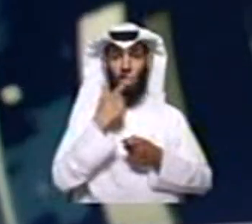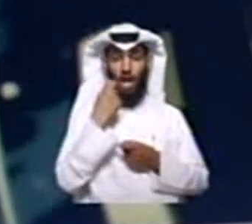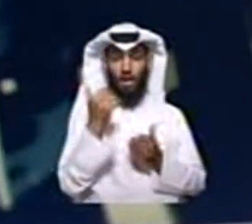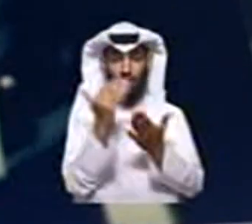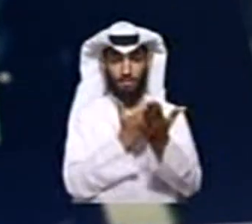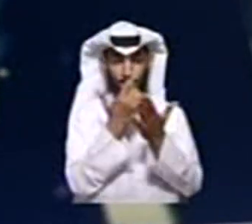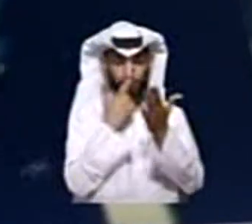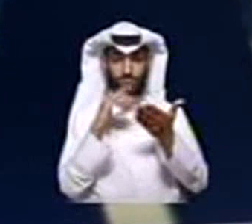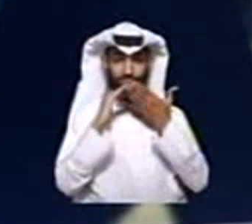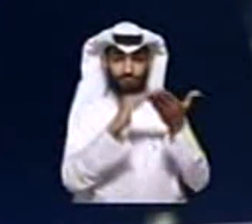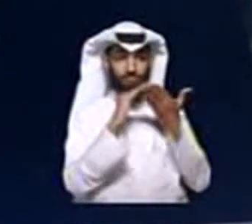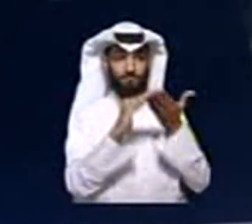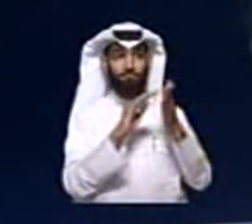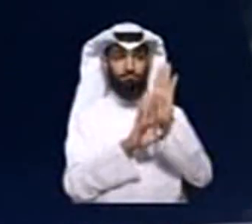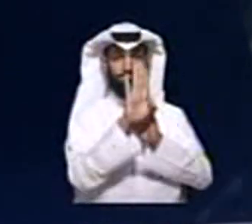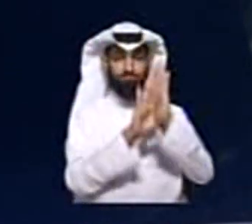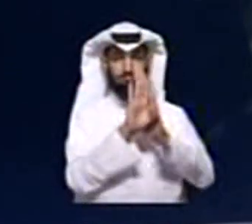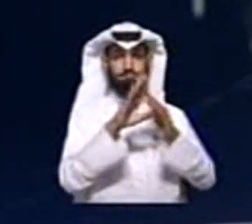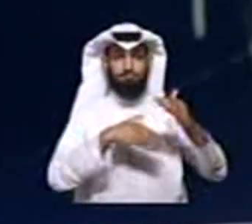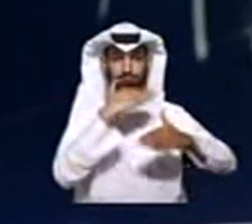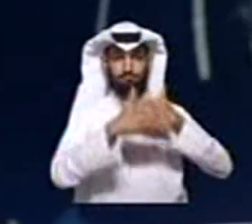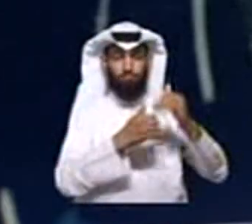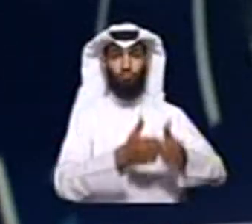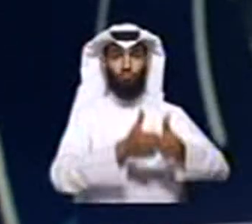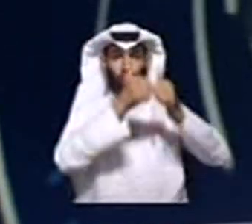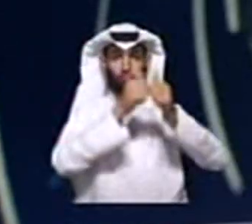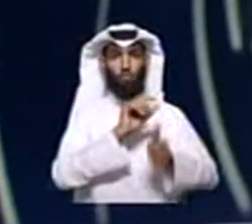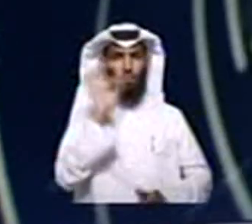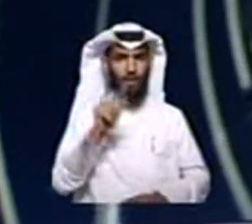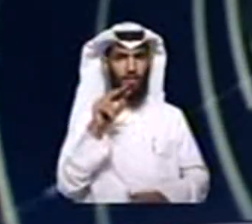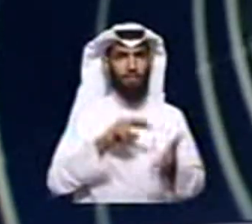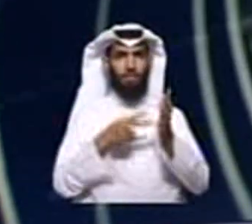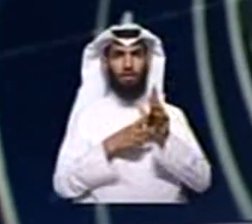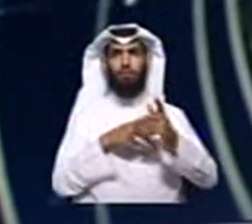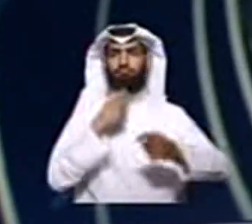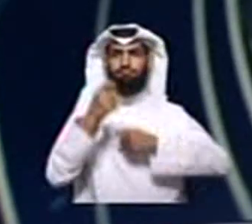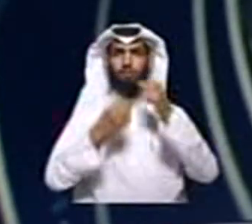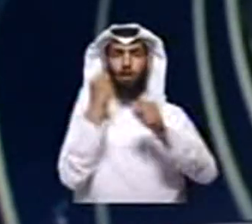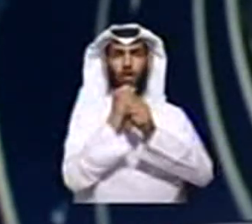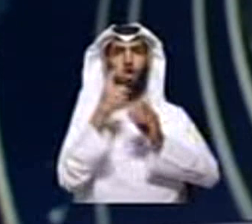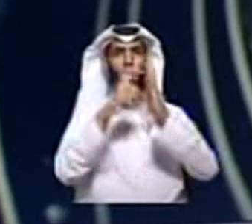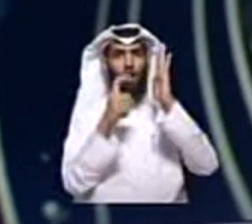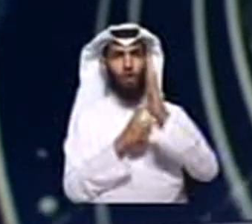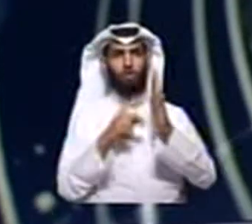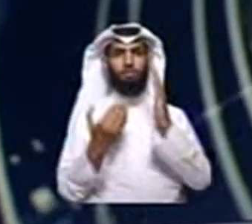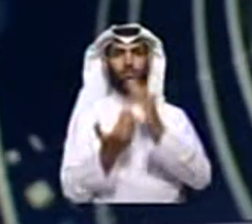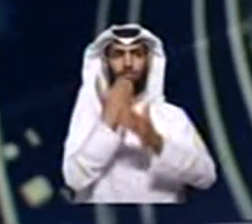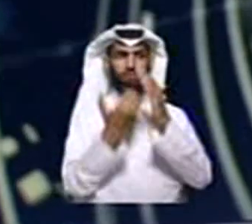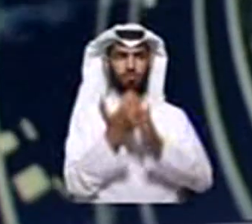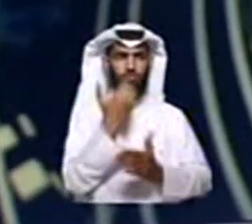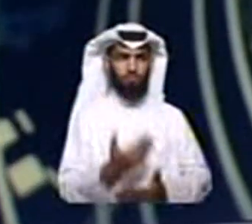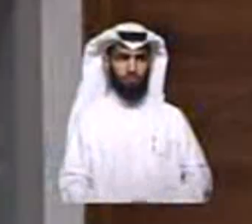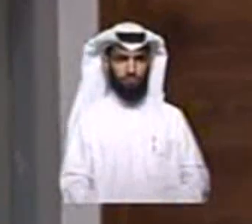الاقتصاد المحلي وتعزيز الاستثمار المباشر عبر العديد من المشاريع والقوانين والإصلاحات التشريعية.